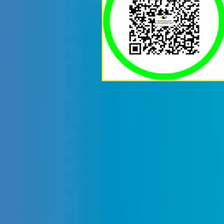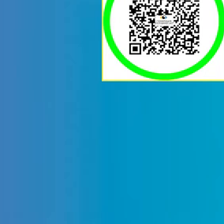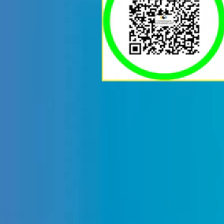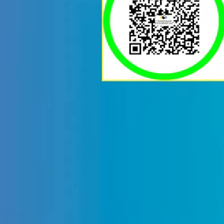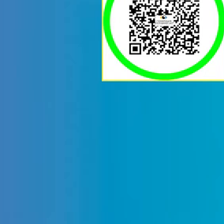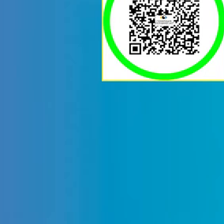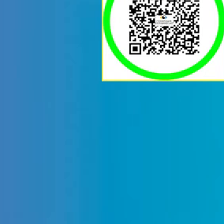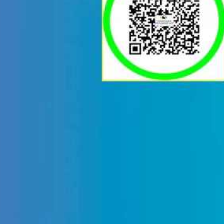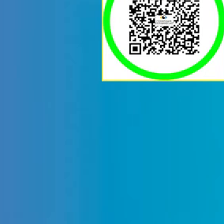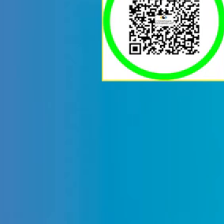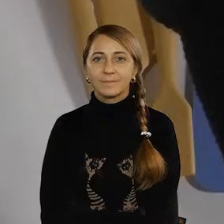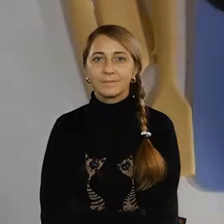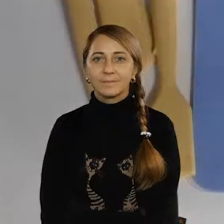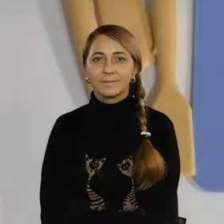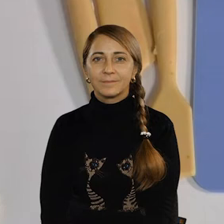«Круасан-модник».